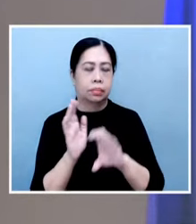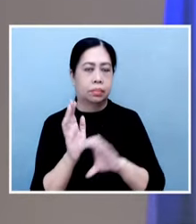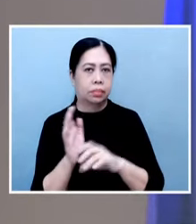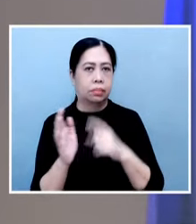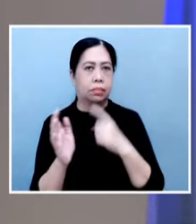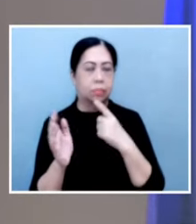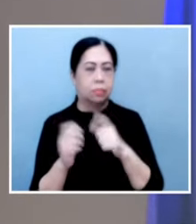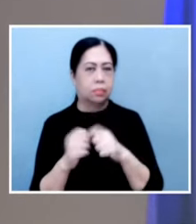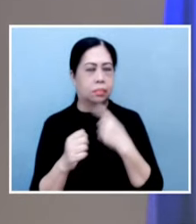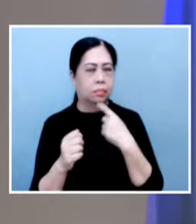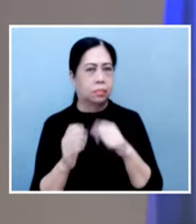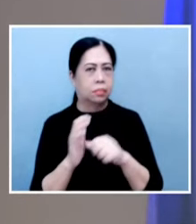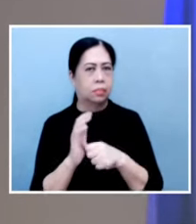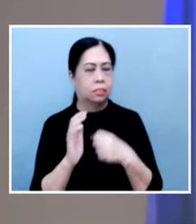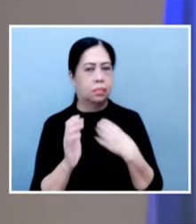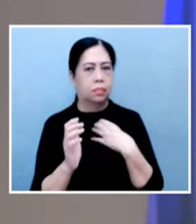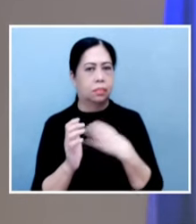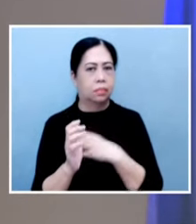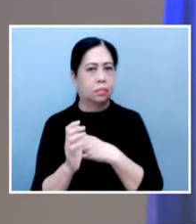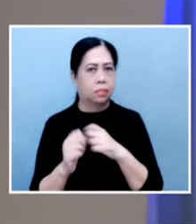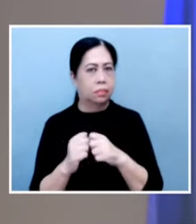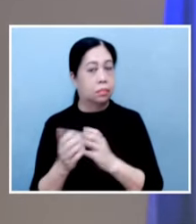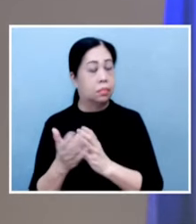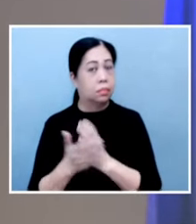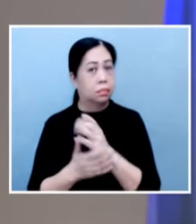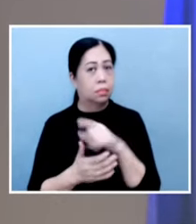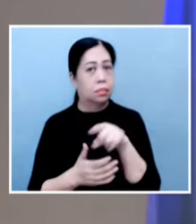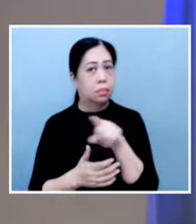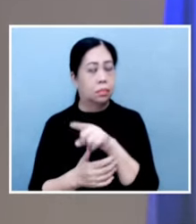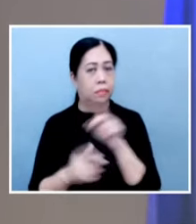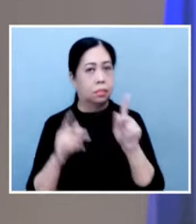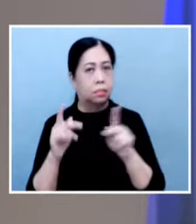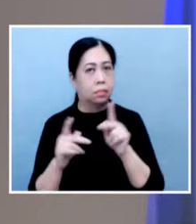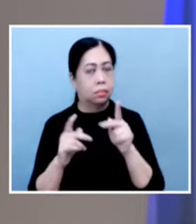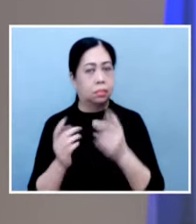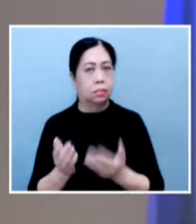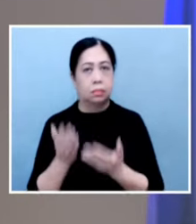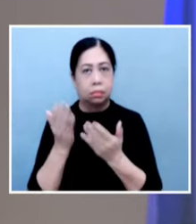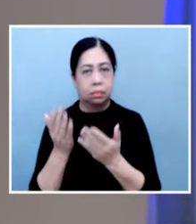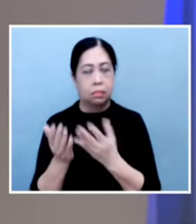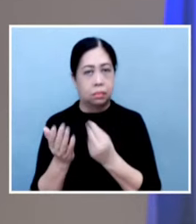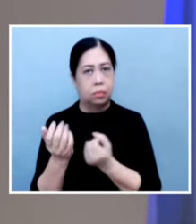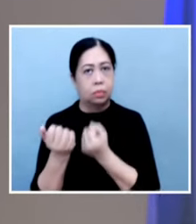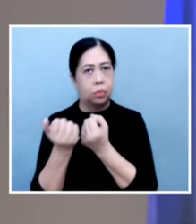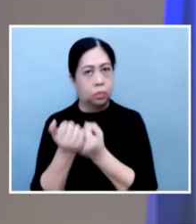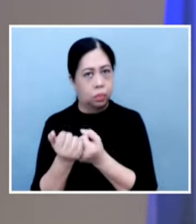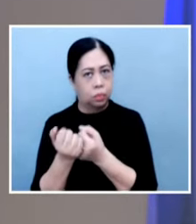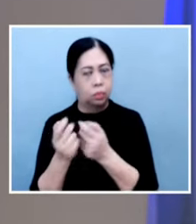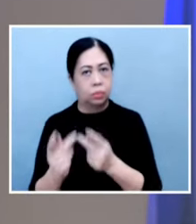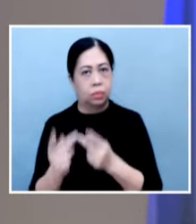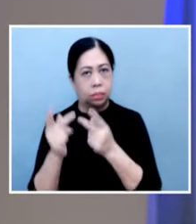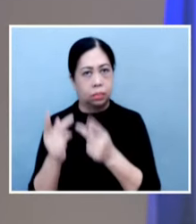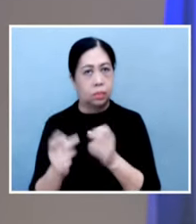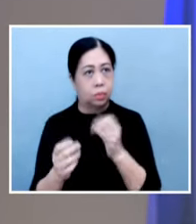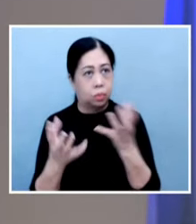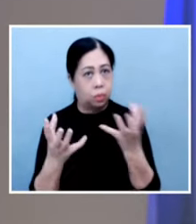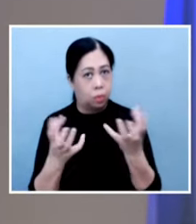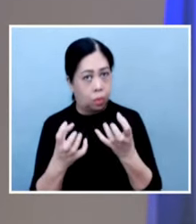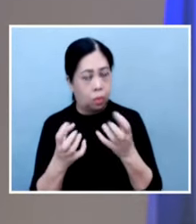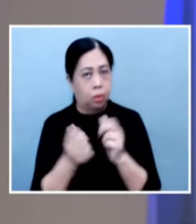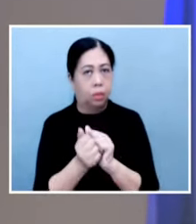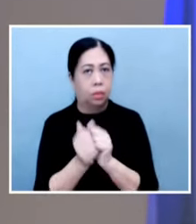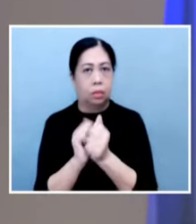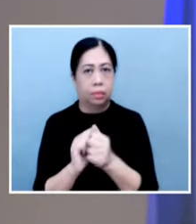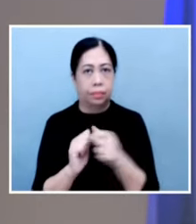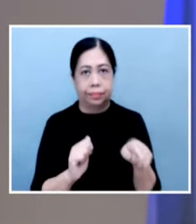naman ng isang mambabatas, karapatan ng mga mamamayang isulong at suportahan ang petisyon kung gusto nilang amyendahan